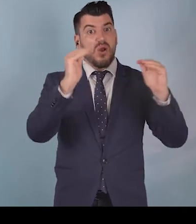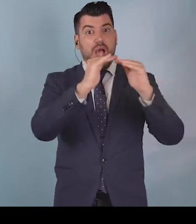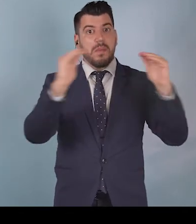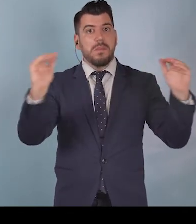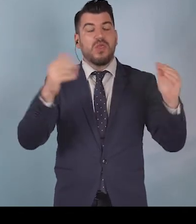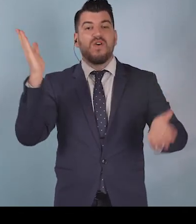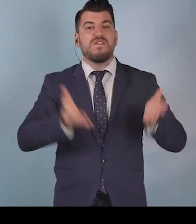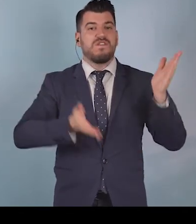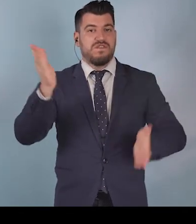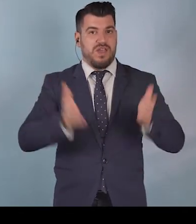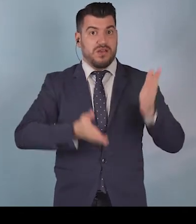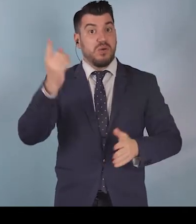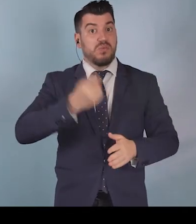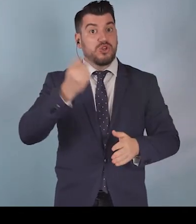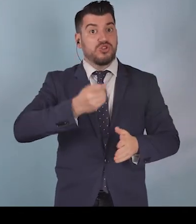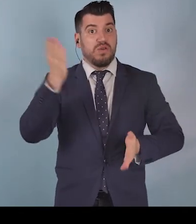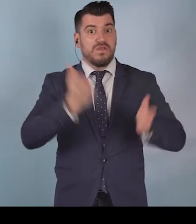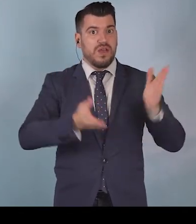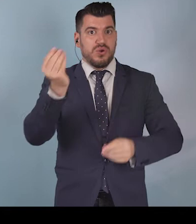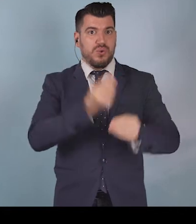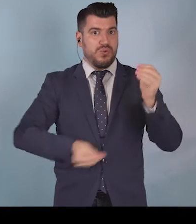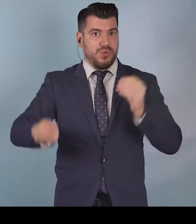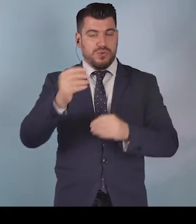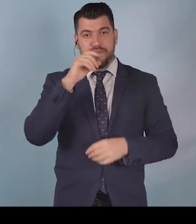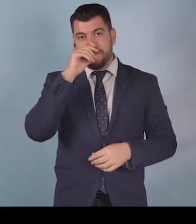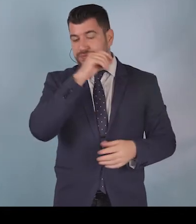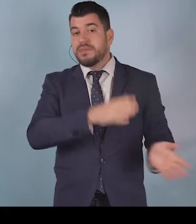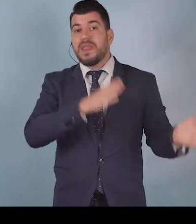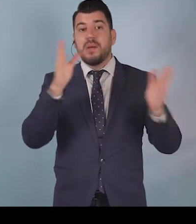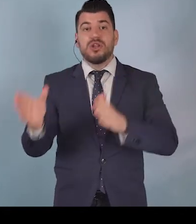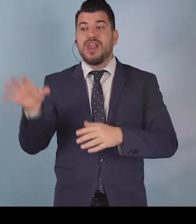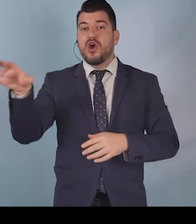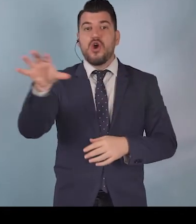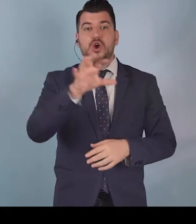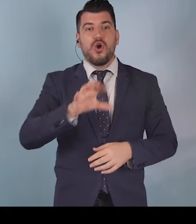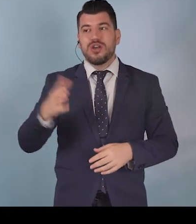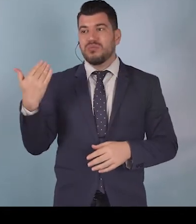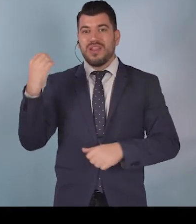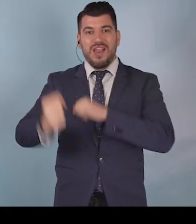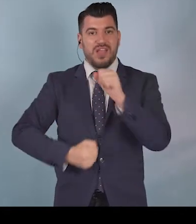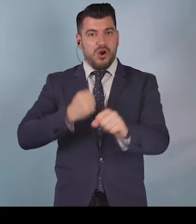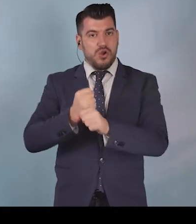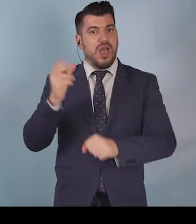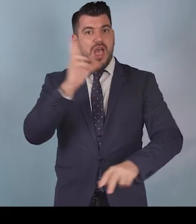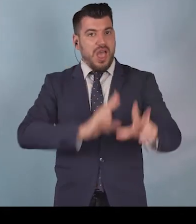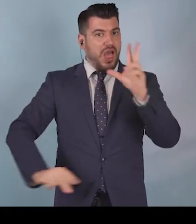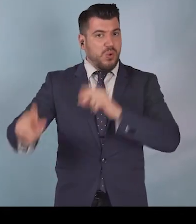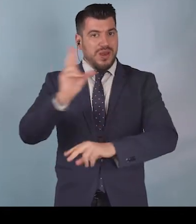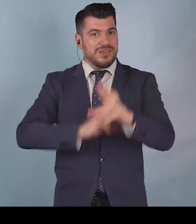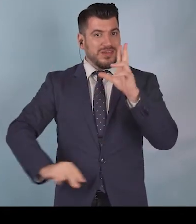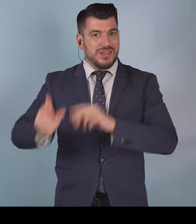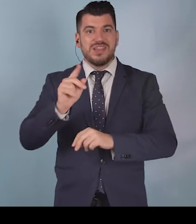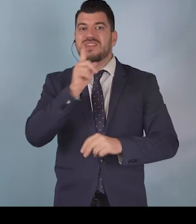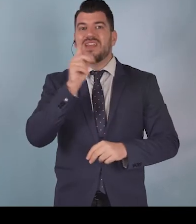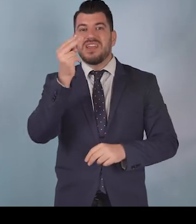πέρασαν, έχουν πολύ υψηλό επίπεδο βίας. Δεν είναι ακριβώς συγκεκριμένες οι χώρες που έχουν πρόβλημα. Είναι αλήθεια από την άλλη πλευρά ότι οι χώρες οι οποίες τα